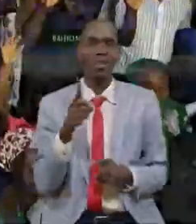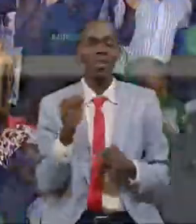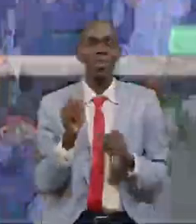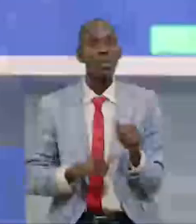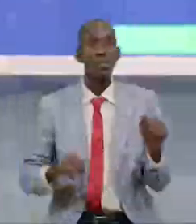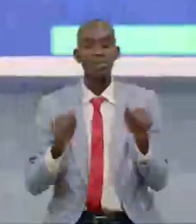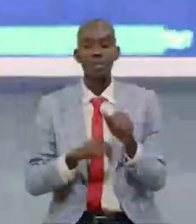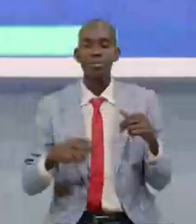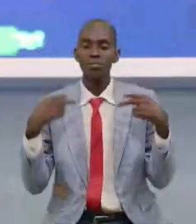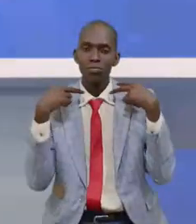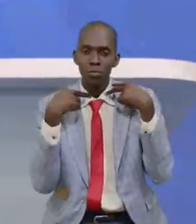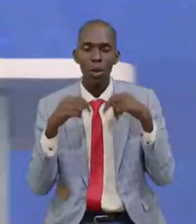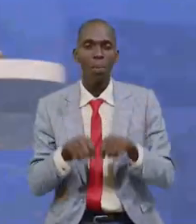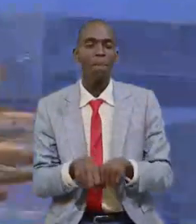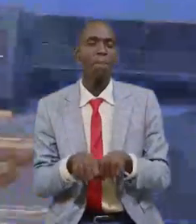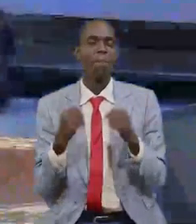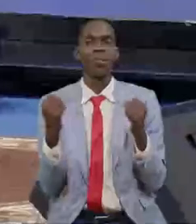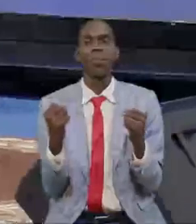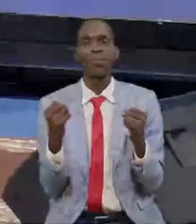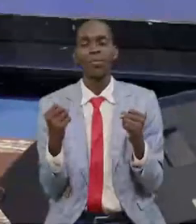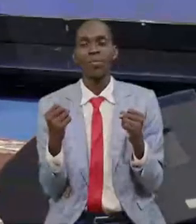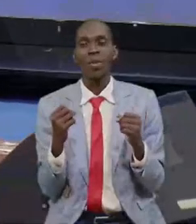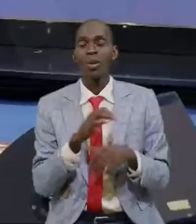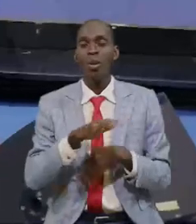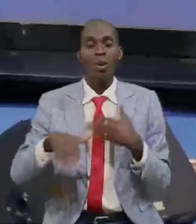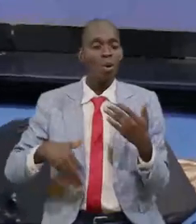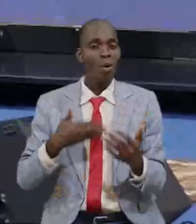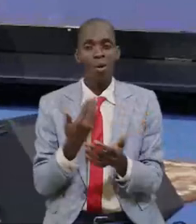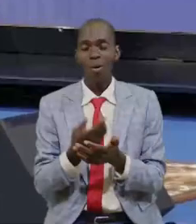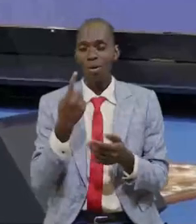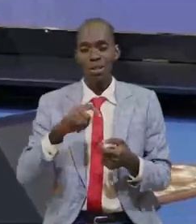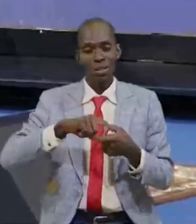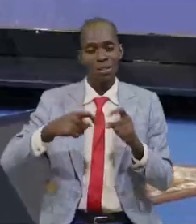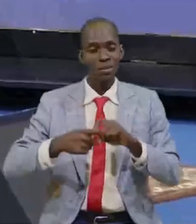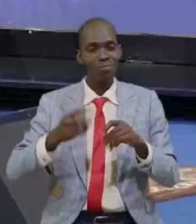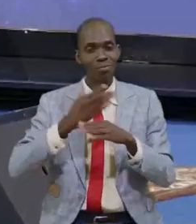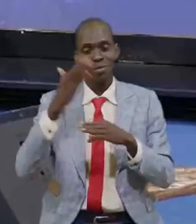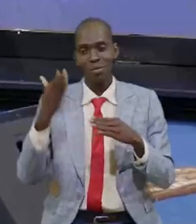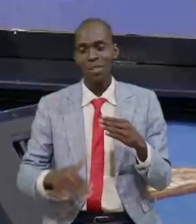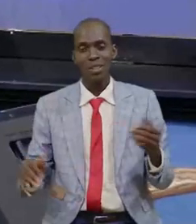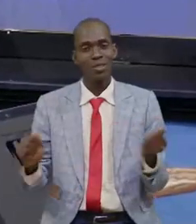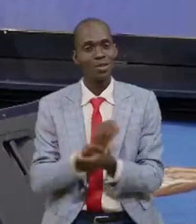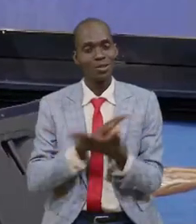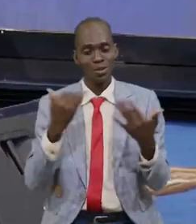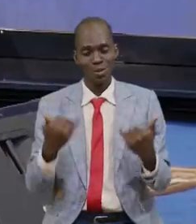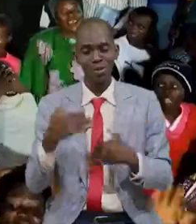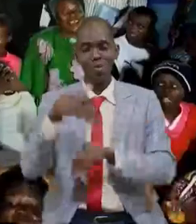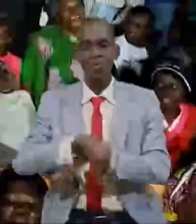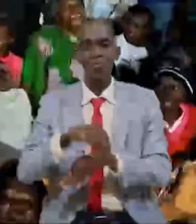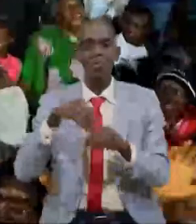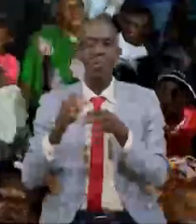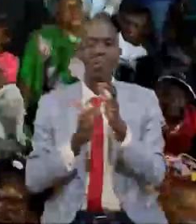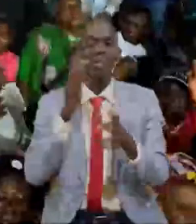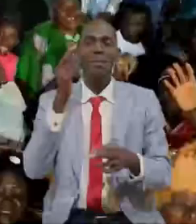Tout joug sera brisé et toutes les chaînes totalement rompues ce soir au